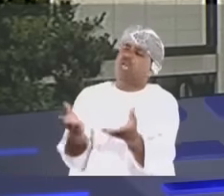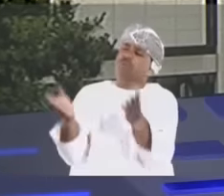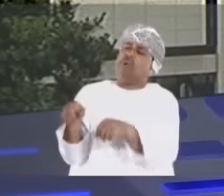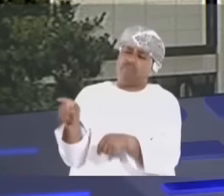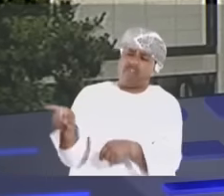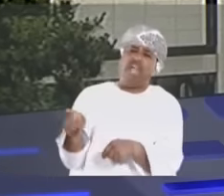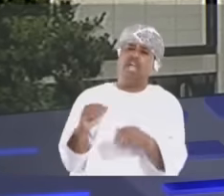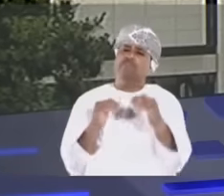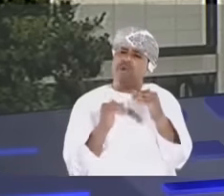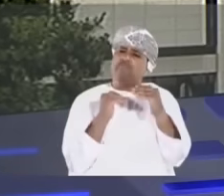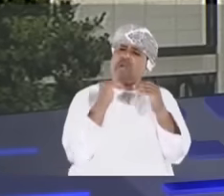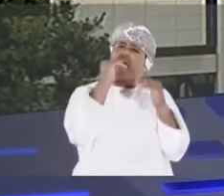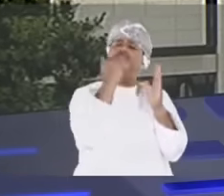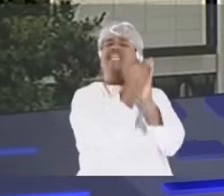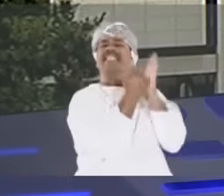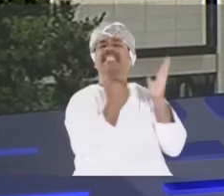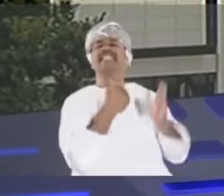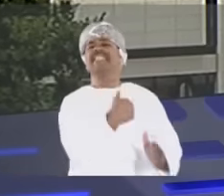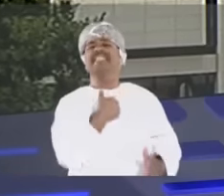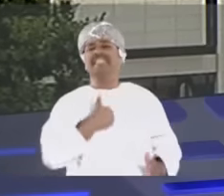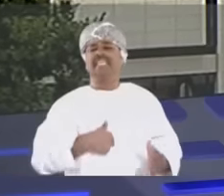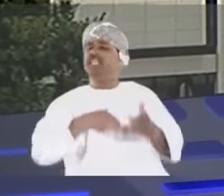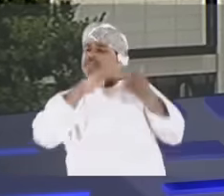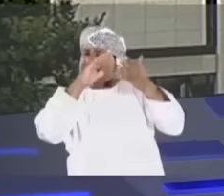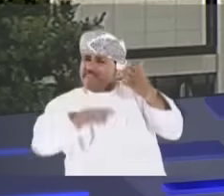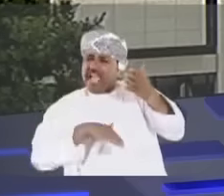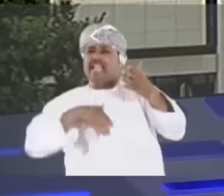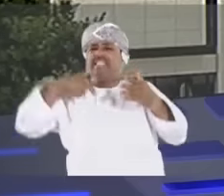النمو السنوي للاقتصاد الصيني قد تراجع إلى